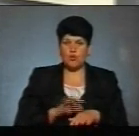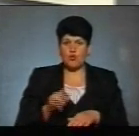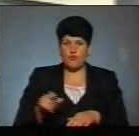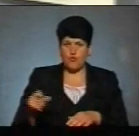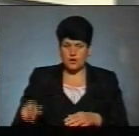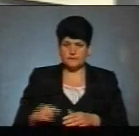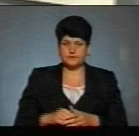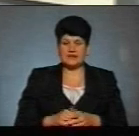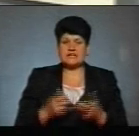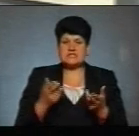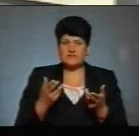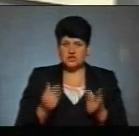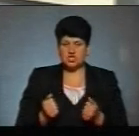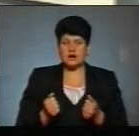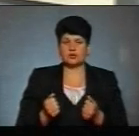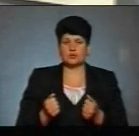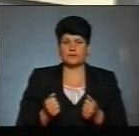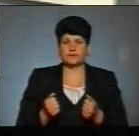Тому, звичайно, що